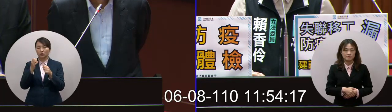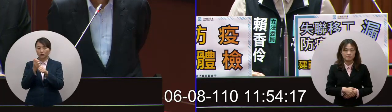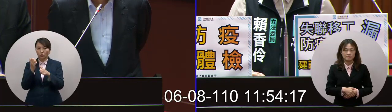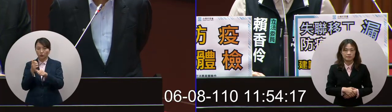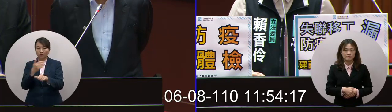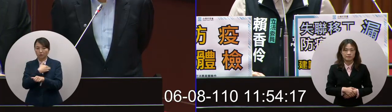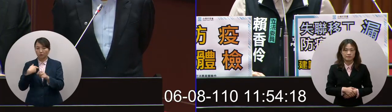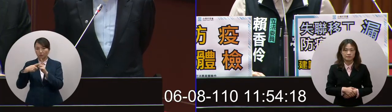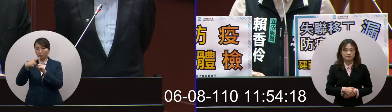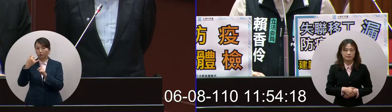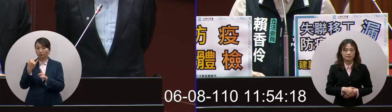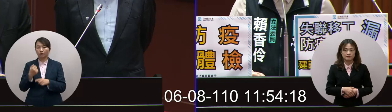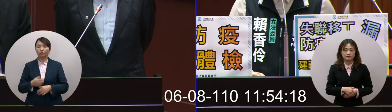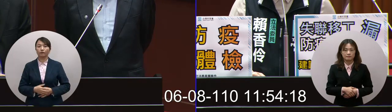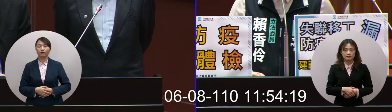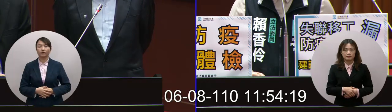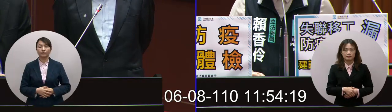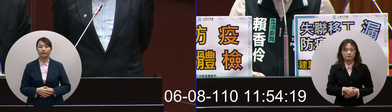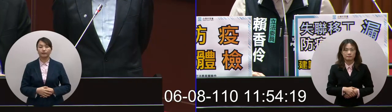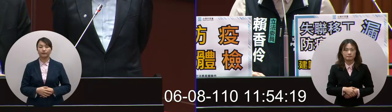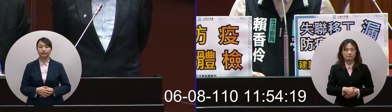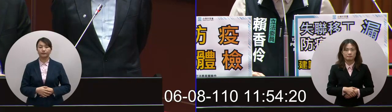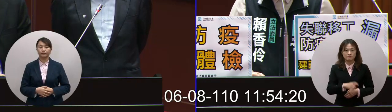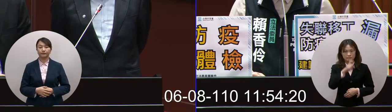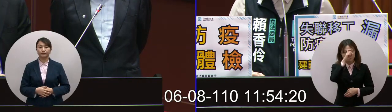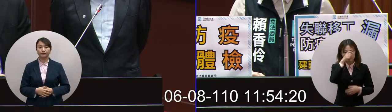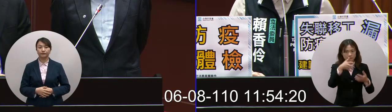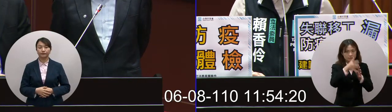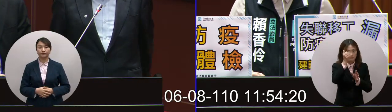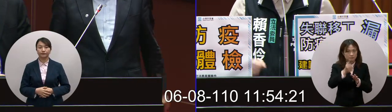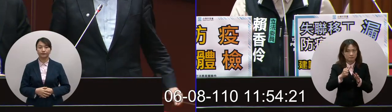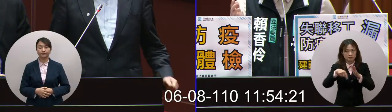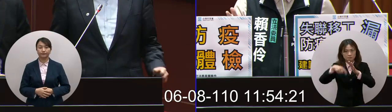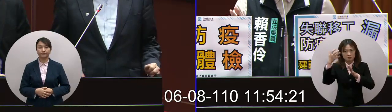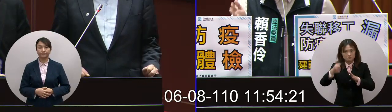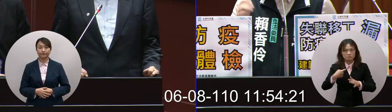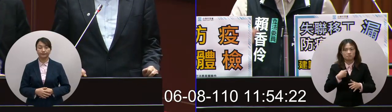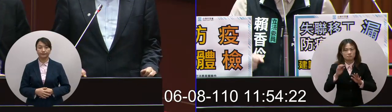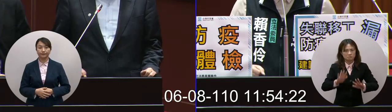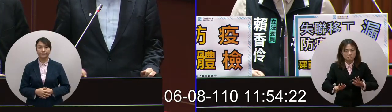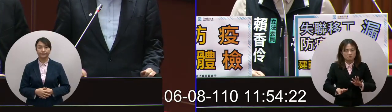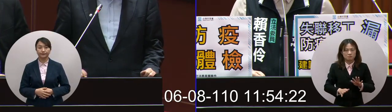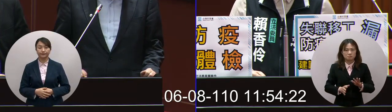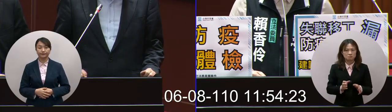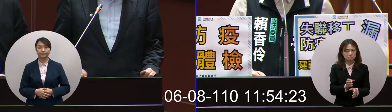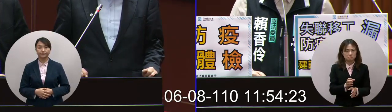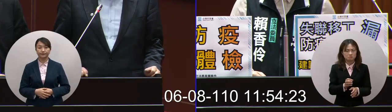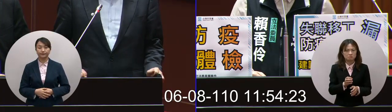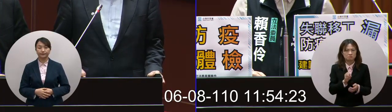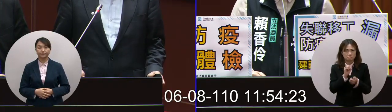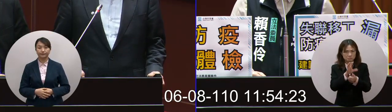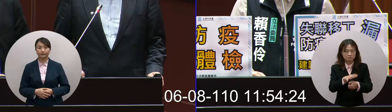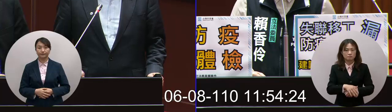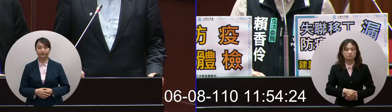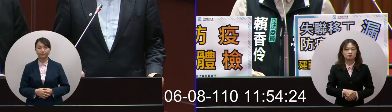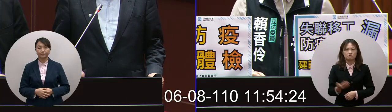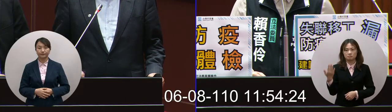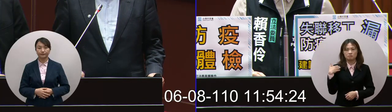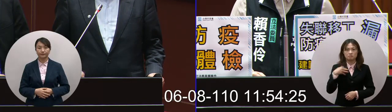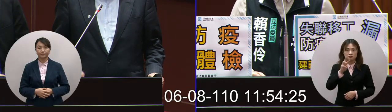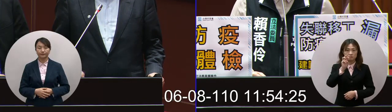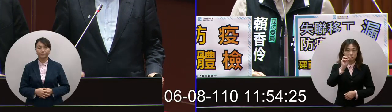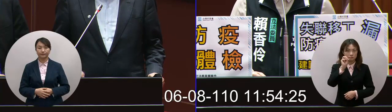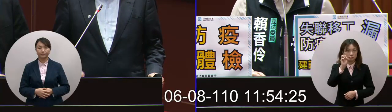的能力。 所以请部长跟院长，我这里语重心长讲，当时我们对于 Moderna， 大家以为是台湾高端